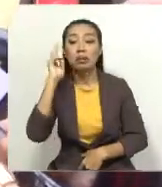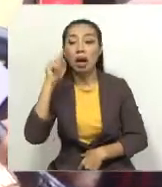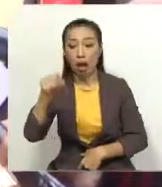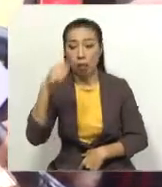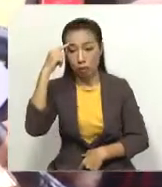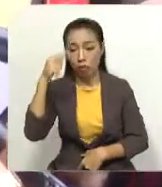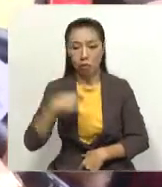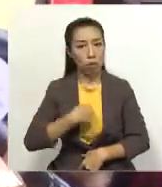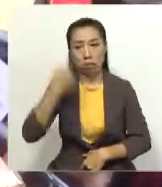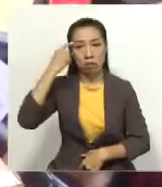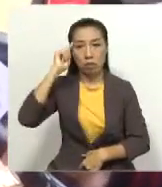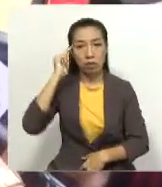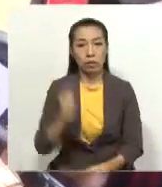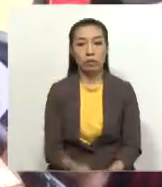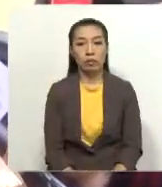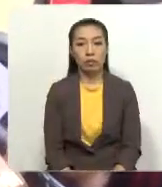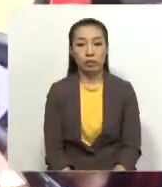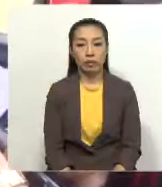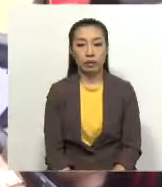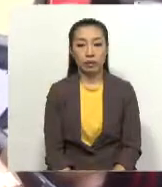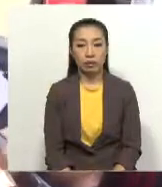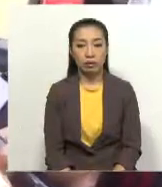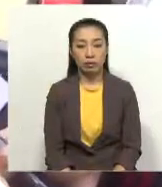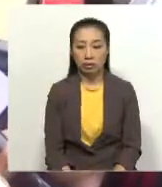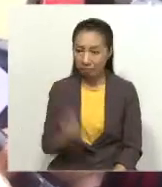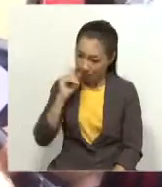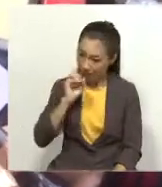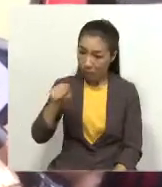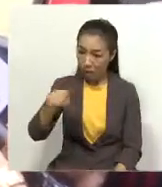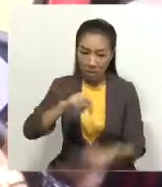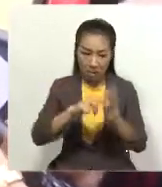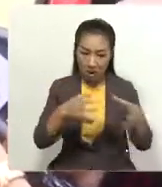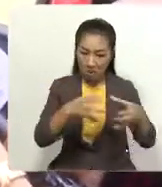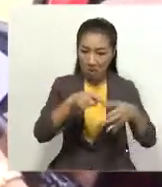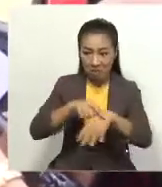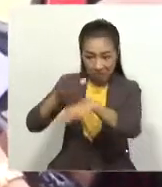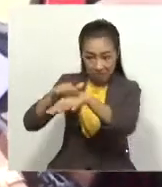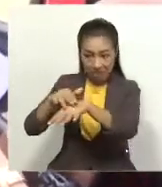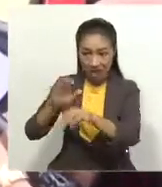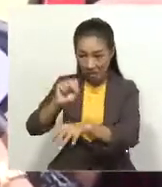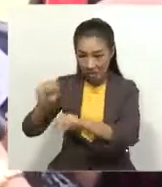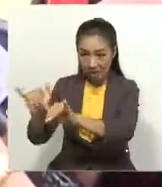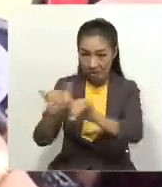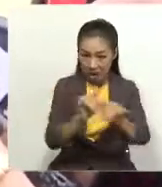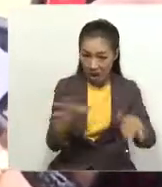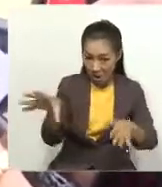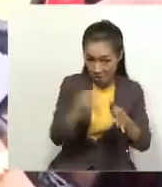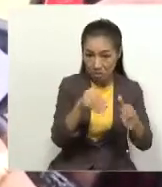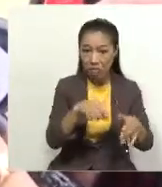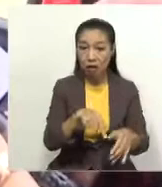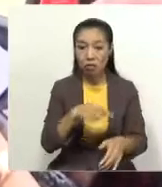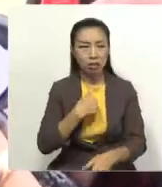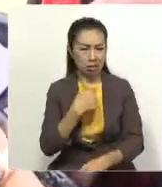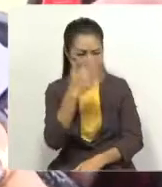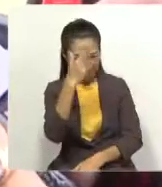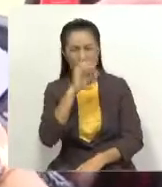ก็คือยืนยันว่าไม่มีการดูดมาลงพื้นที่ครั้งนี ้ดูดอะไรใครดูดมาโอ้บ